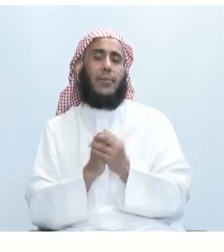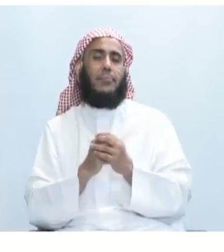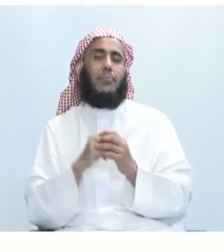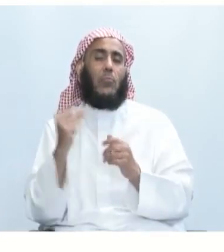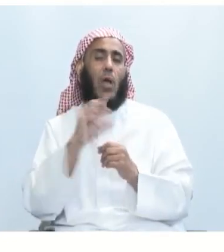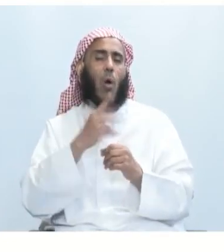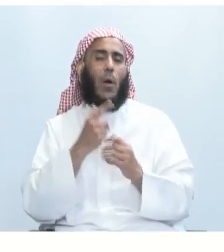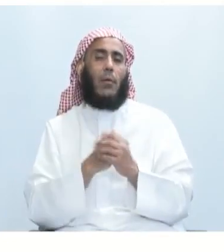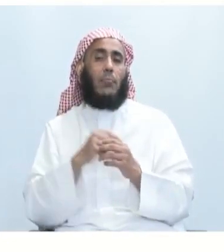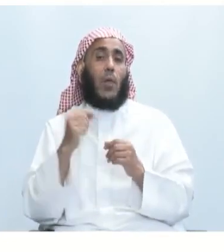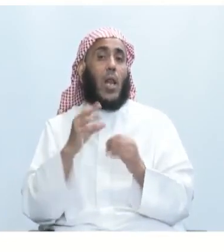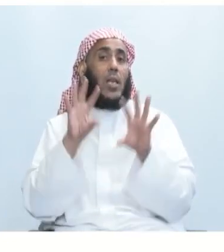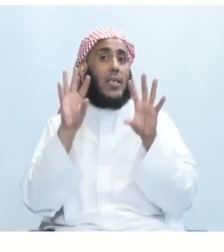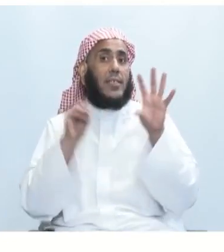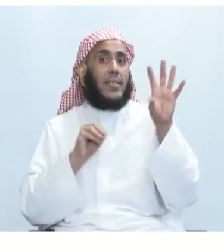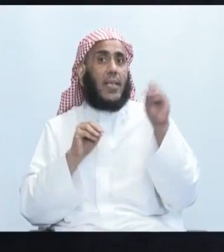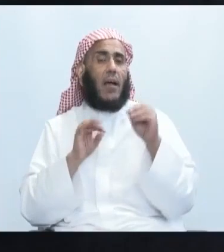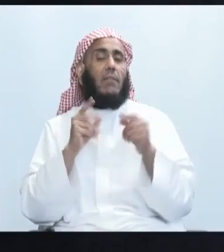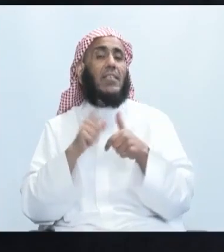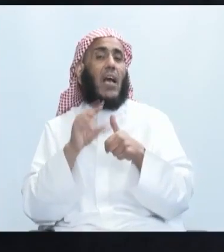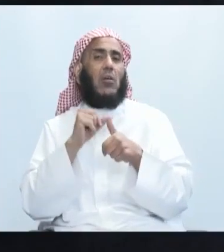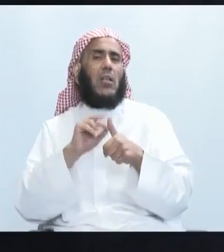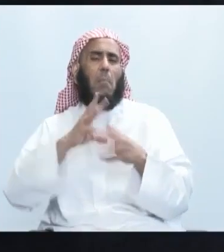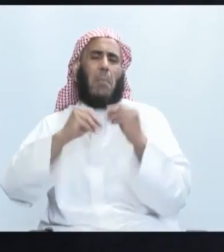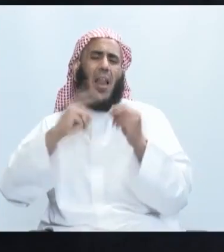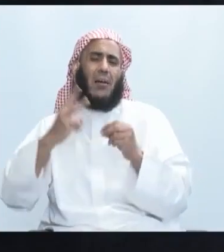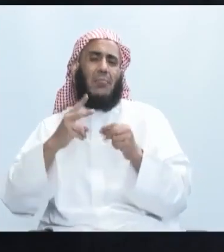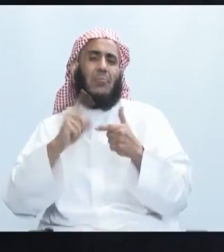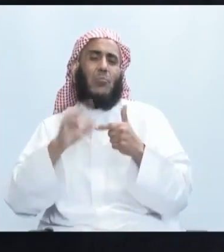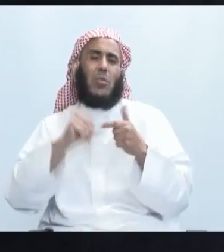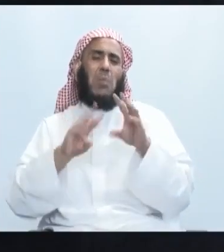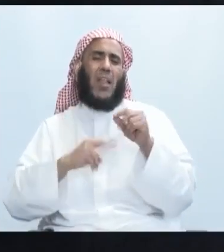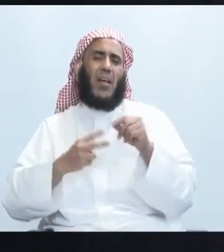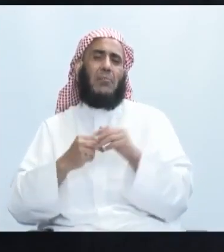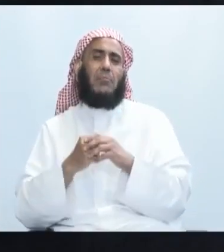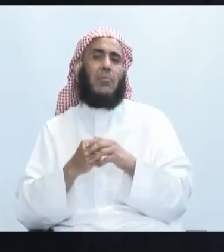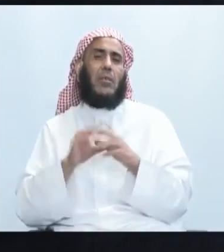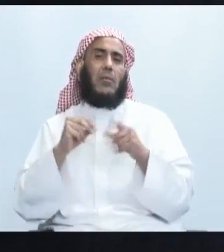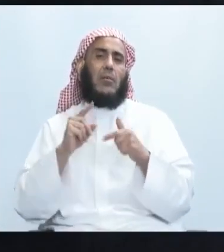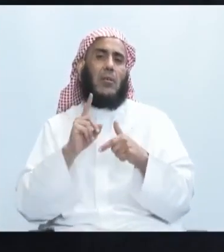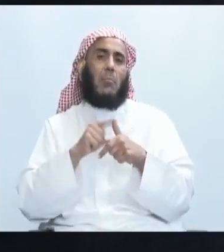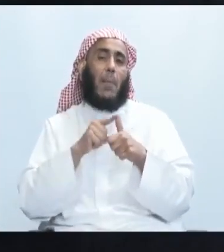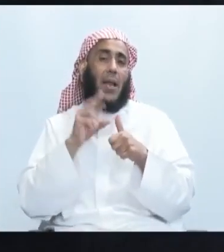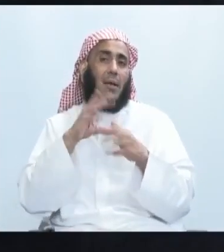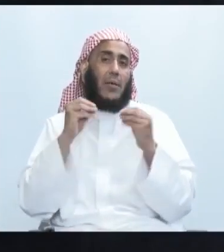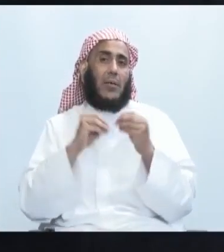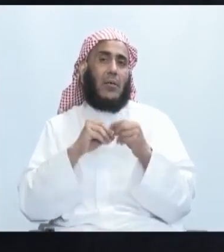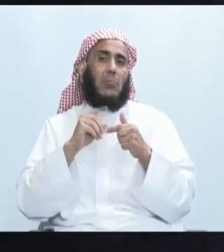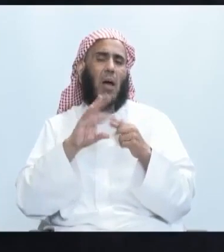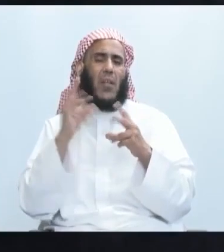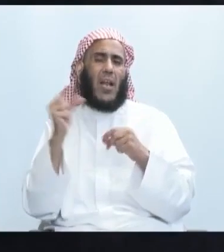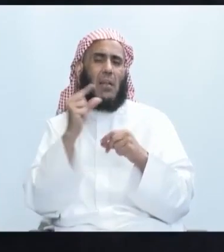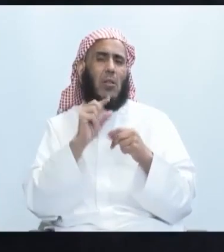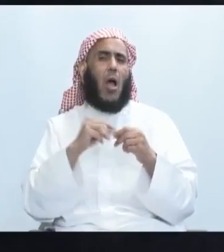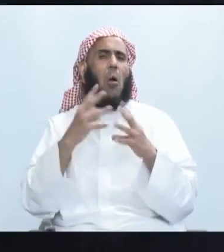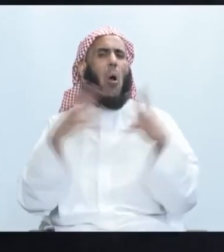واما معناها طبعا القصه في السياق الاول مثلا تاتي لمعنى وتاتي لمعنى اخر معنى انها تاتي لمعنى وتاتي بعض الكلمات تكون